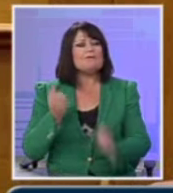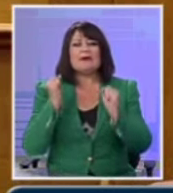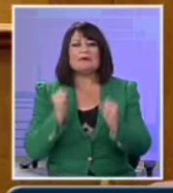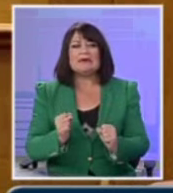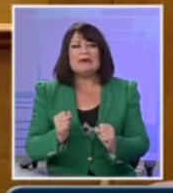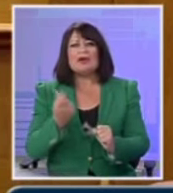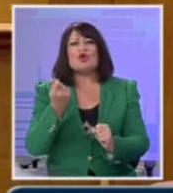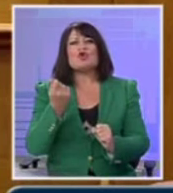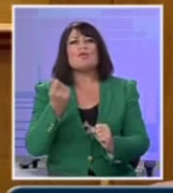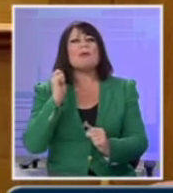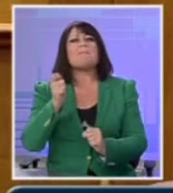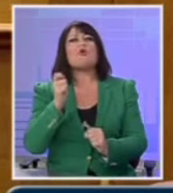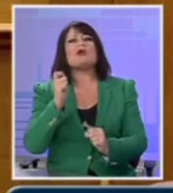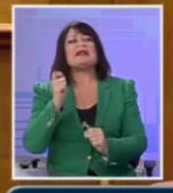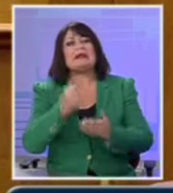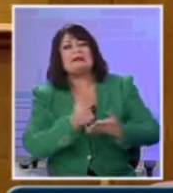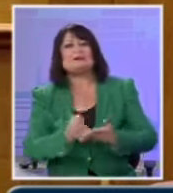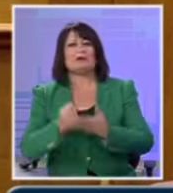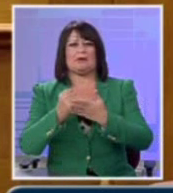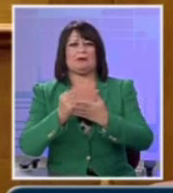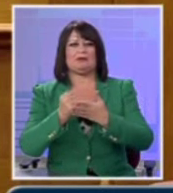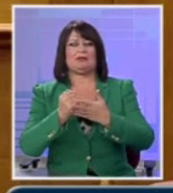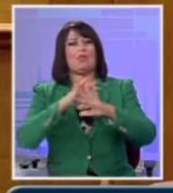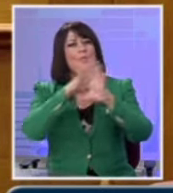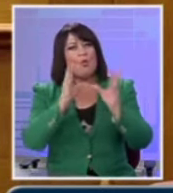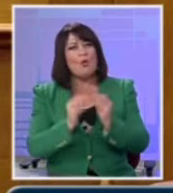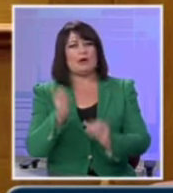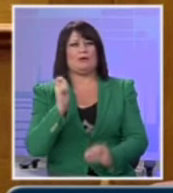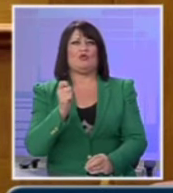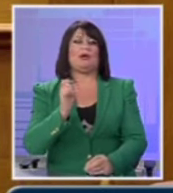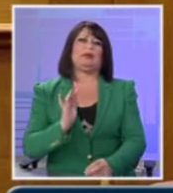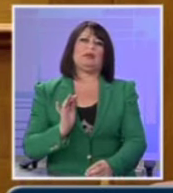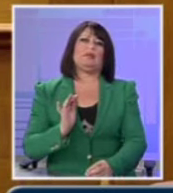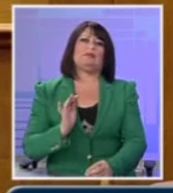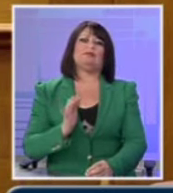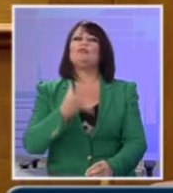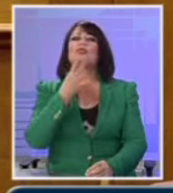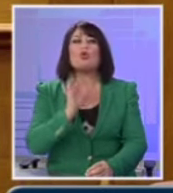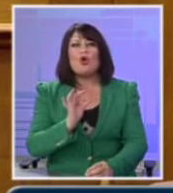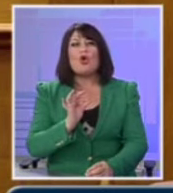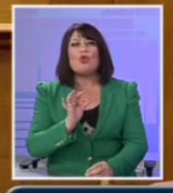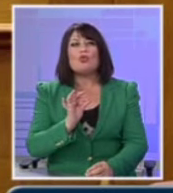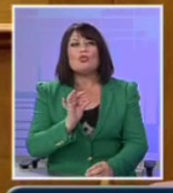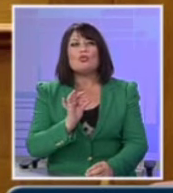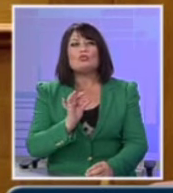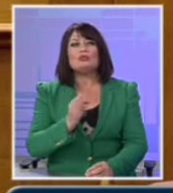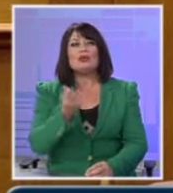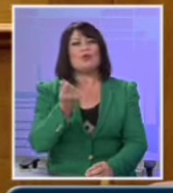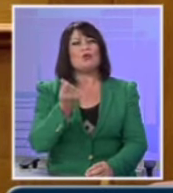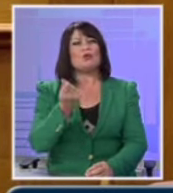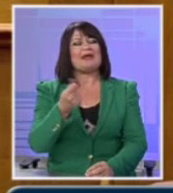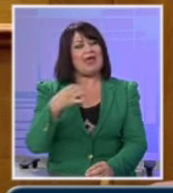την οικονομία και την πολιτική. Στηρίζει ολόκληρη την πολιτική. Διότι η χώρα παρά την οικονομική της